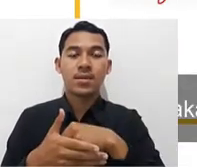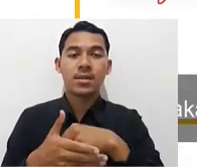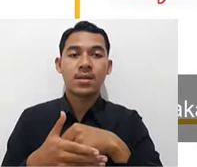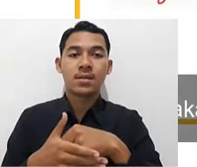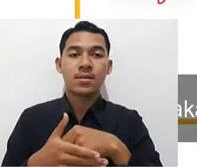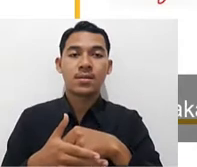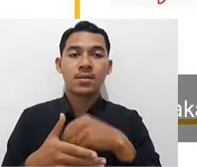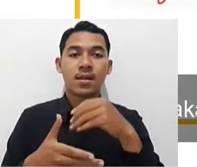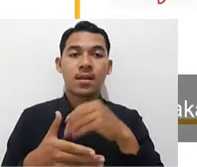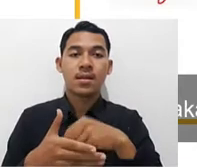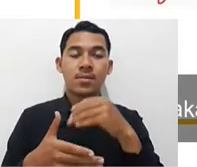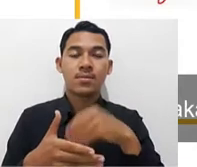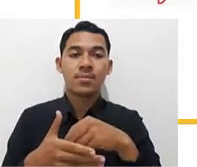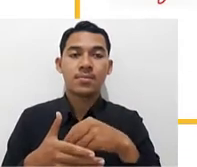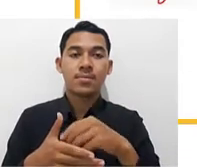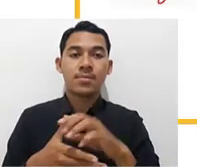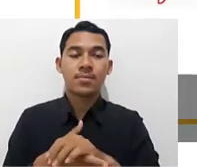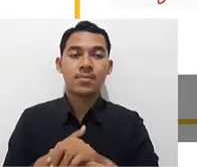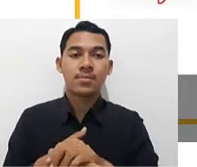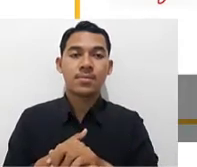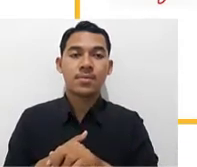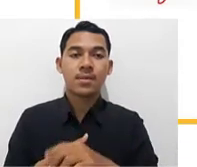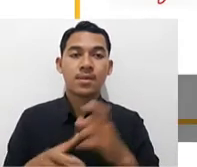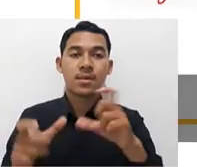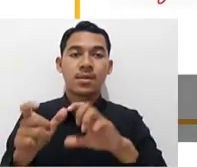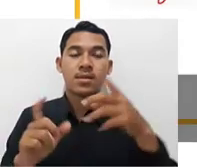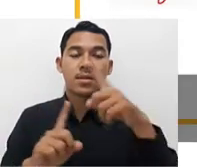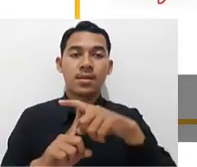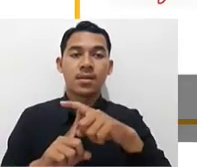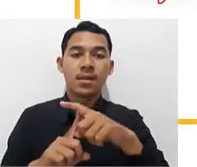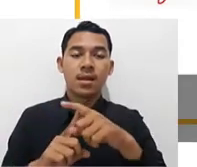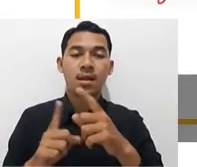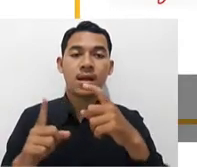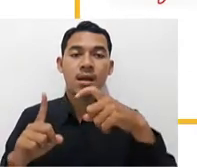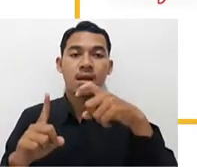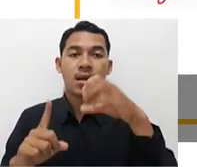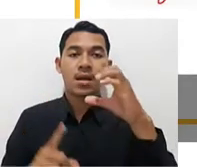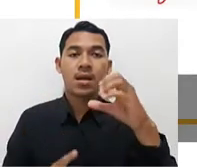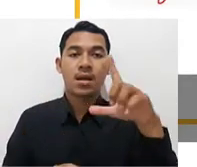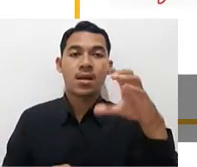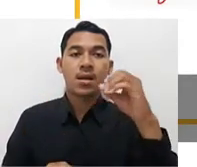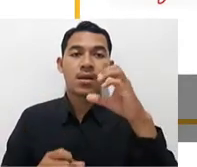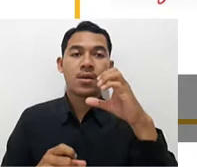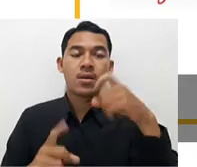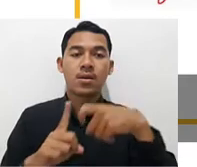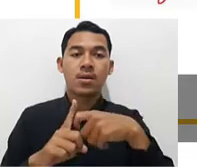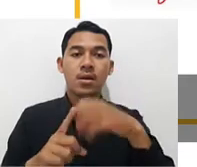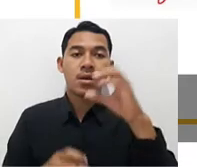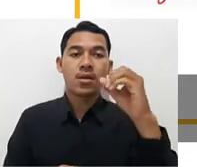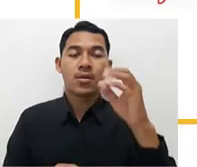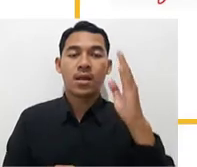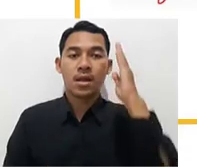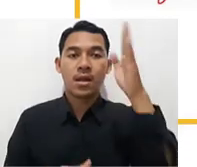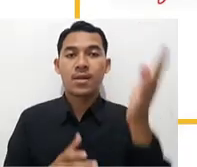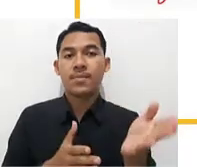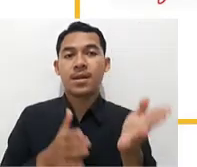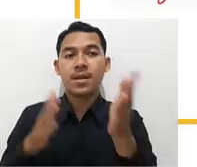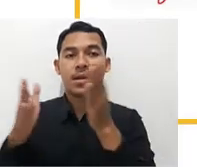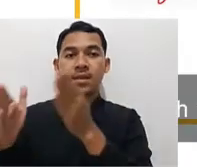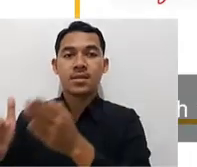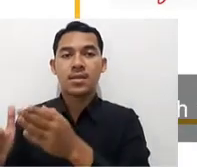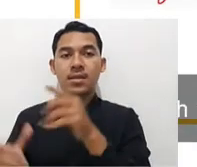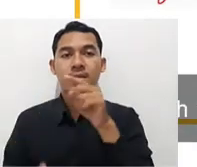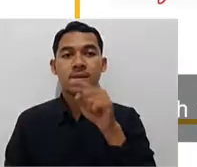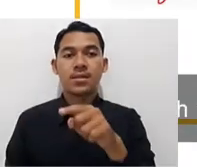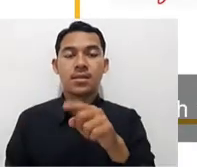bakal tersimpan kan di sini, bakal tersimpan di sini nih, set. Nah, terus di clock lagi. Nah, nanti yang nol dia bakal bergeser ke sini.